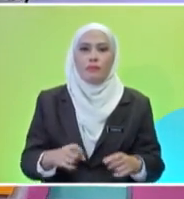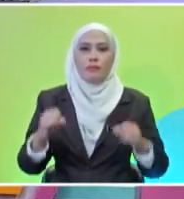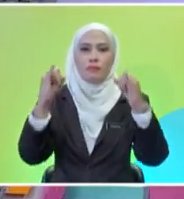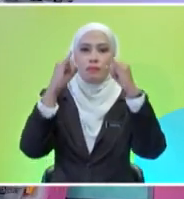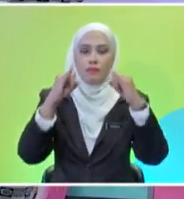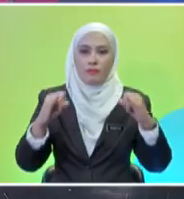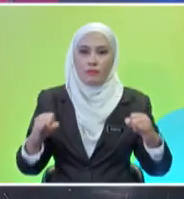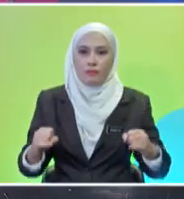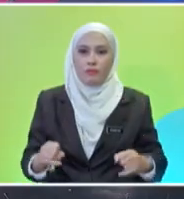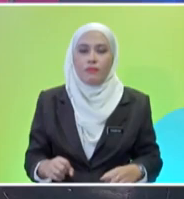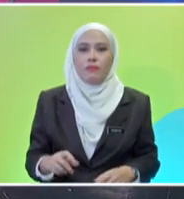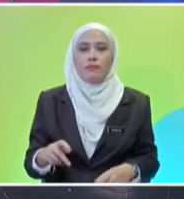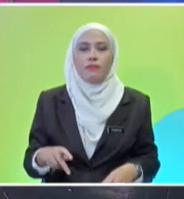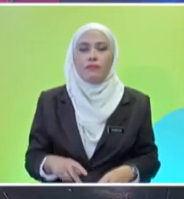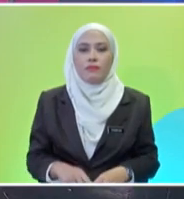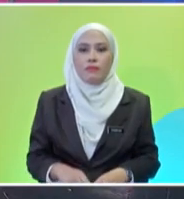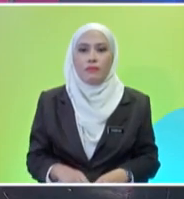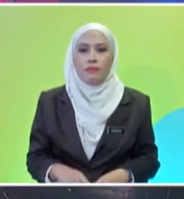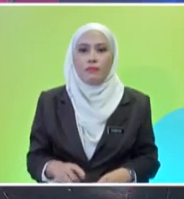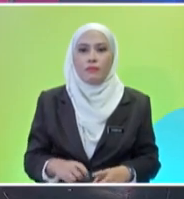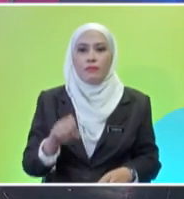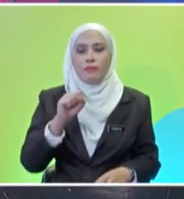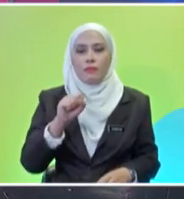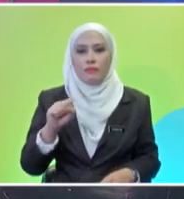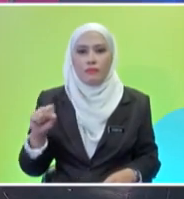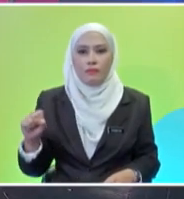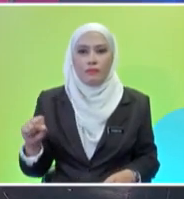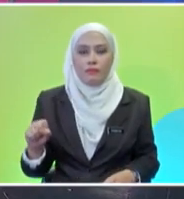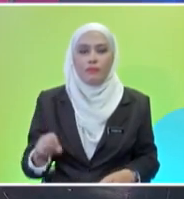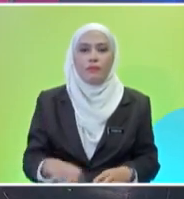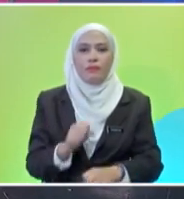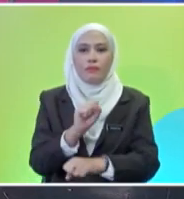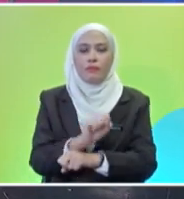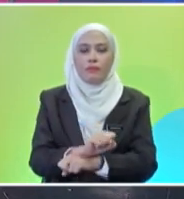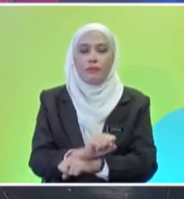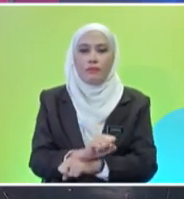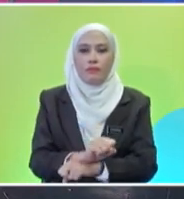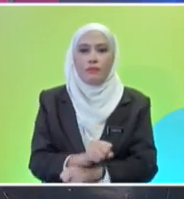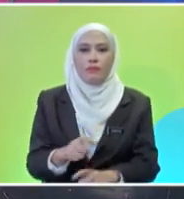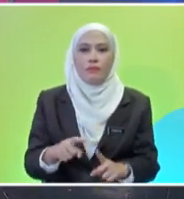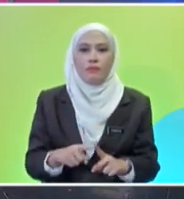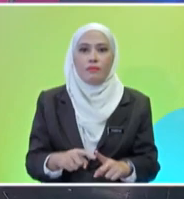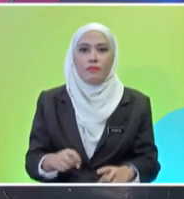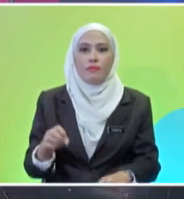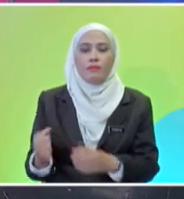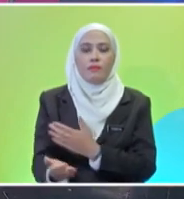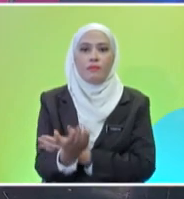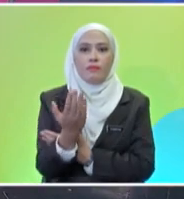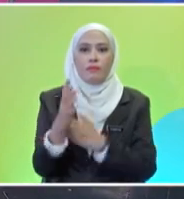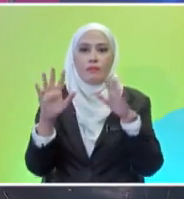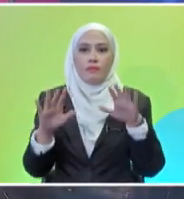menunggang kuda dari selatan membawa suasa dari pagi hujan tak reda